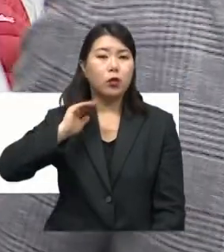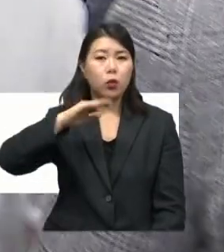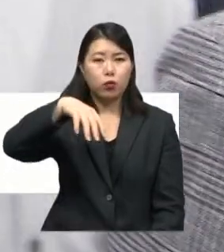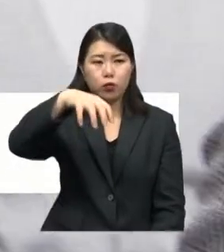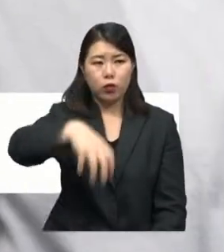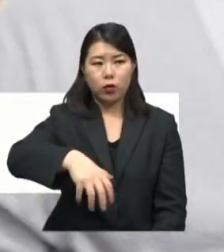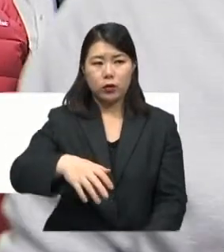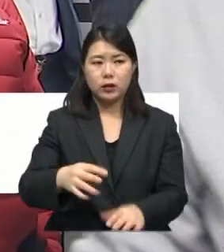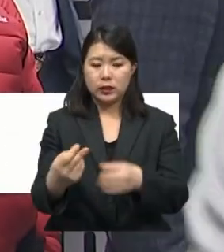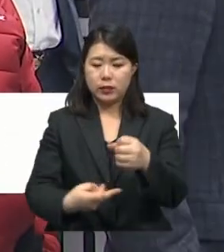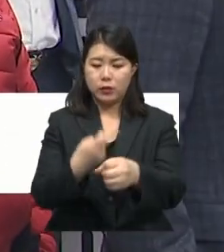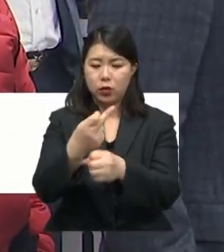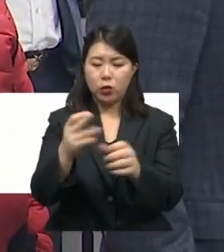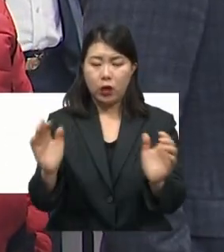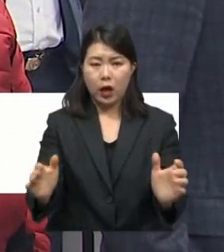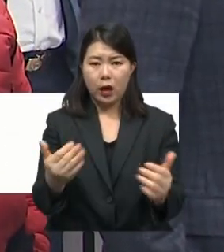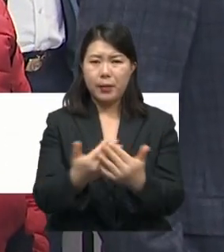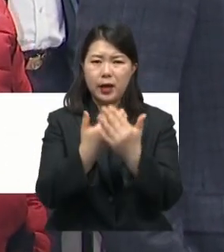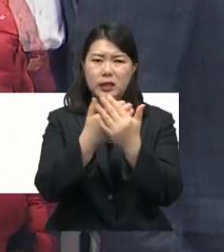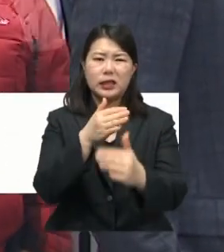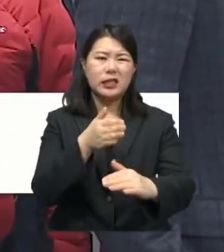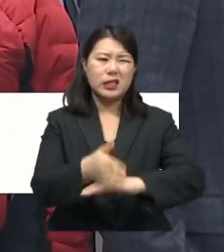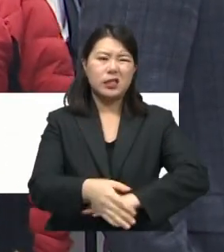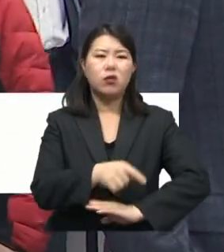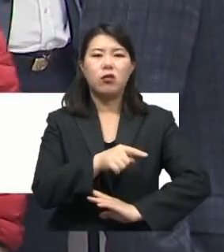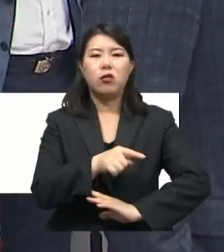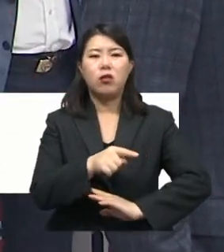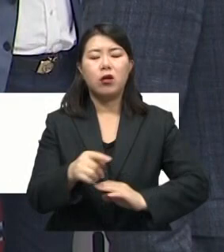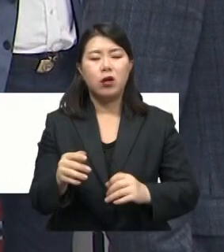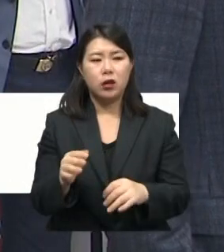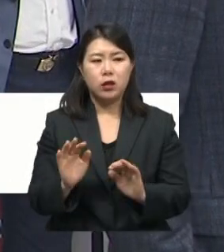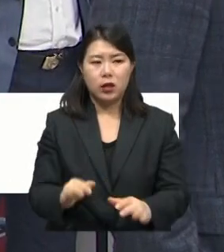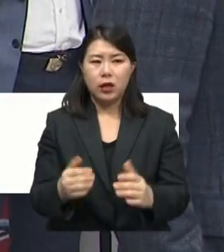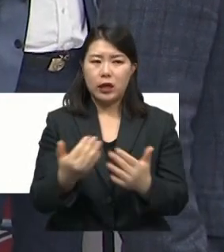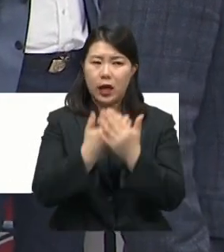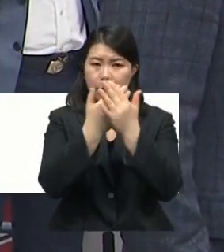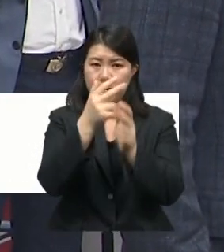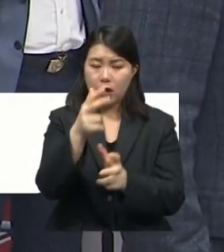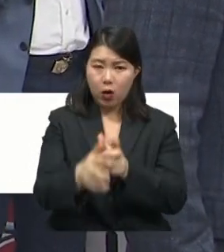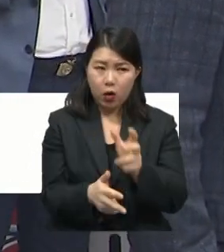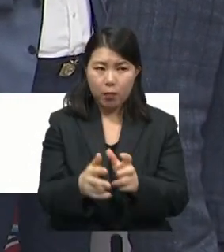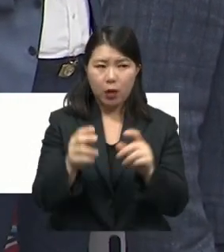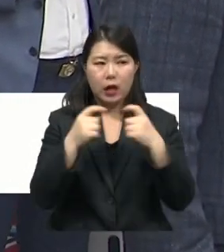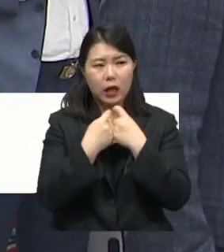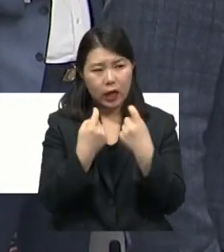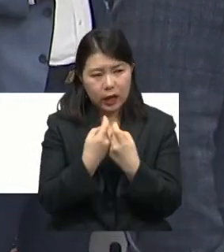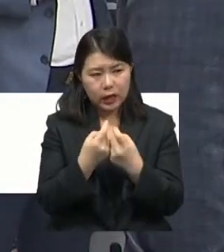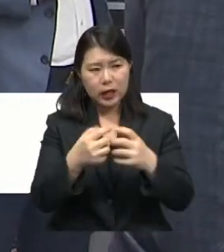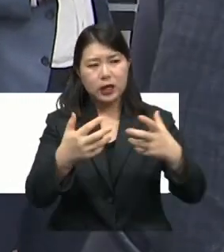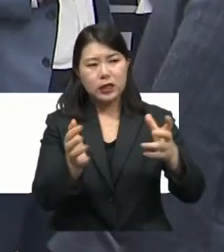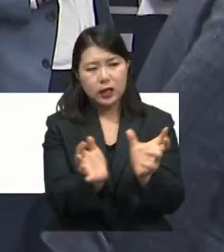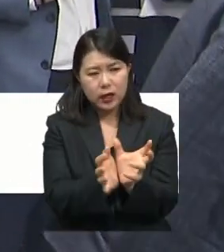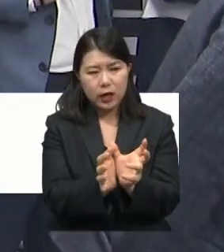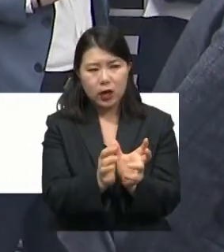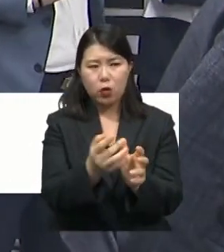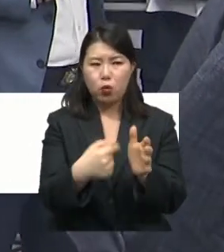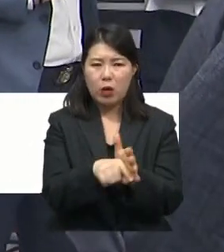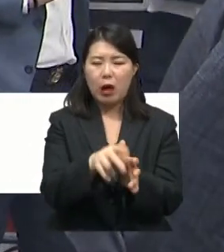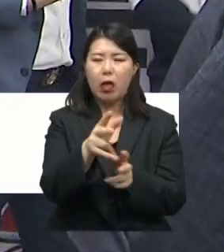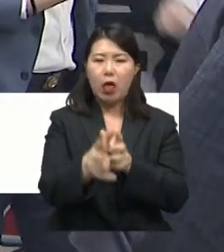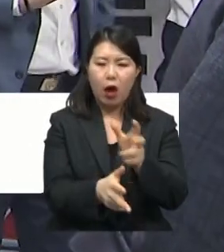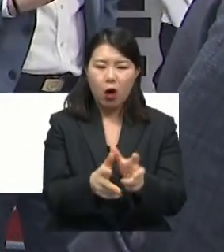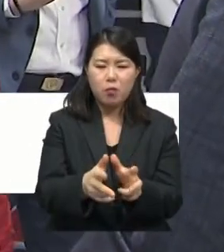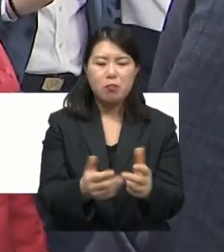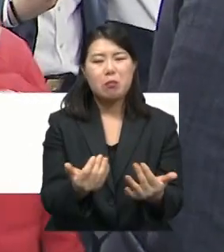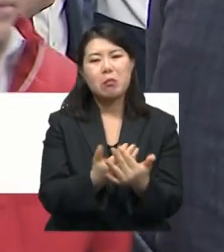12년 동안 많은 발전이 지체가 됐습니다. 각종 개발 사업이 특정 개인이나 특정 세력 또 집단을